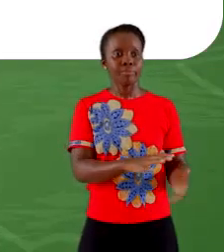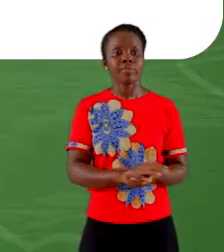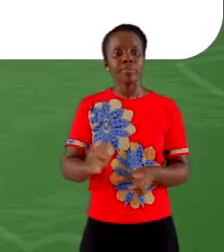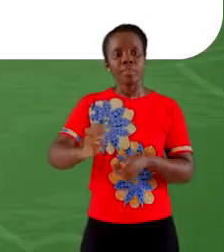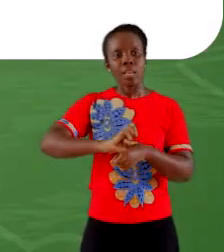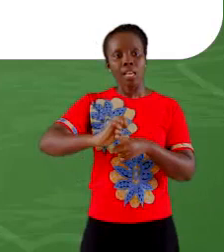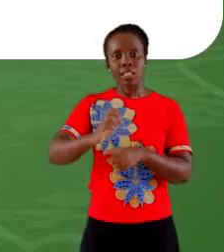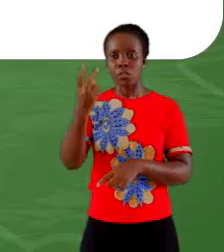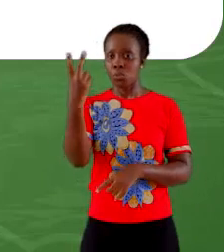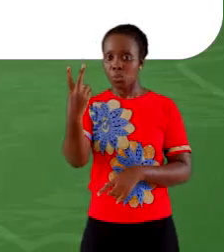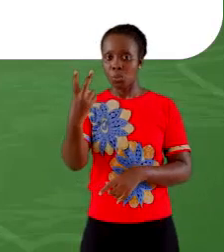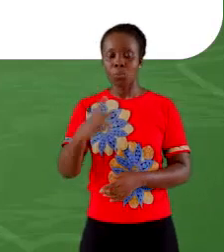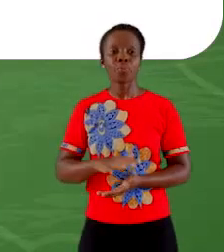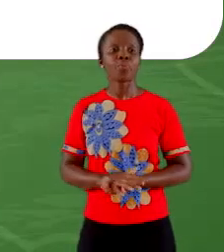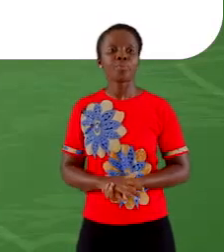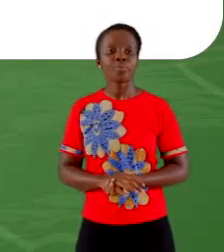Exercice 2.